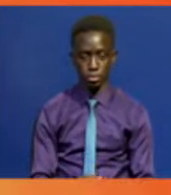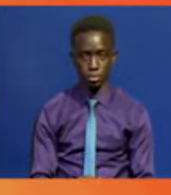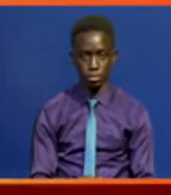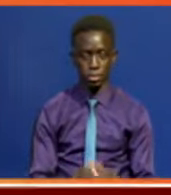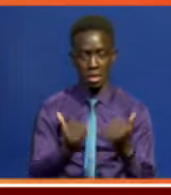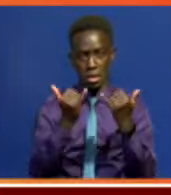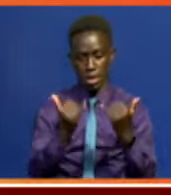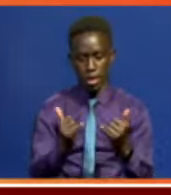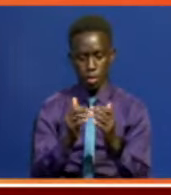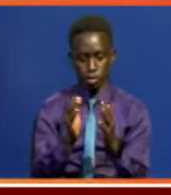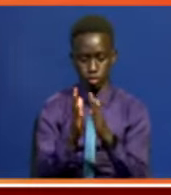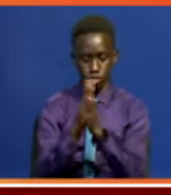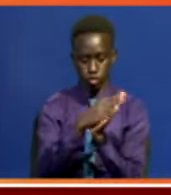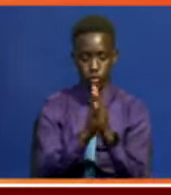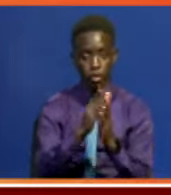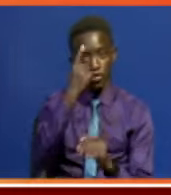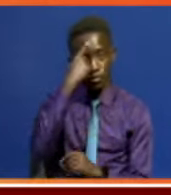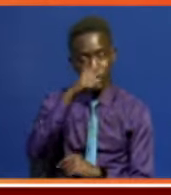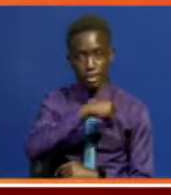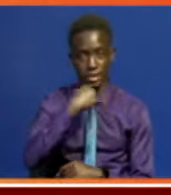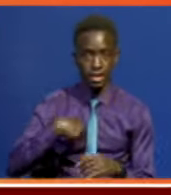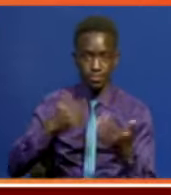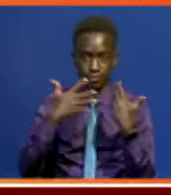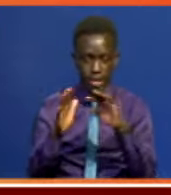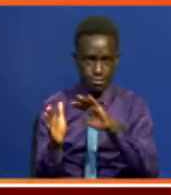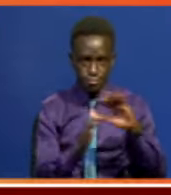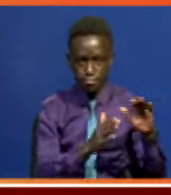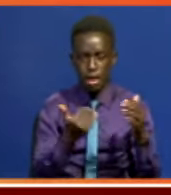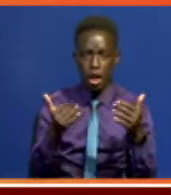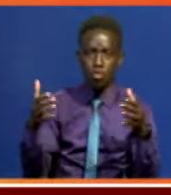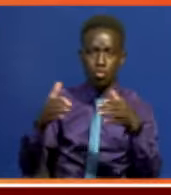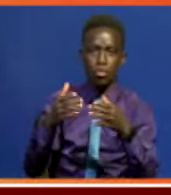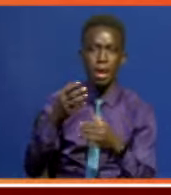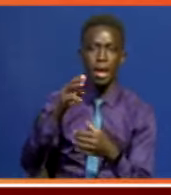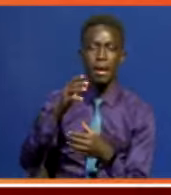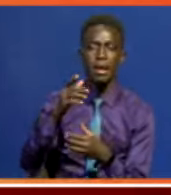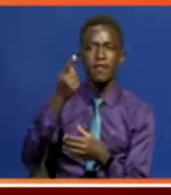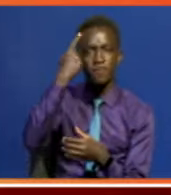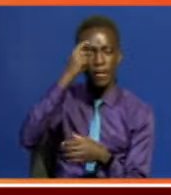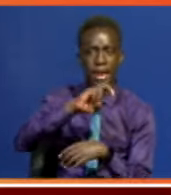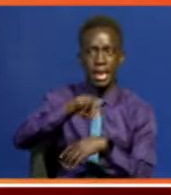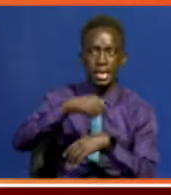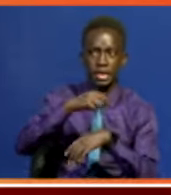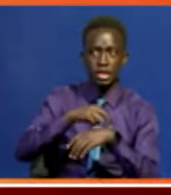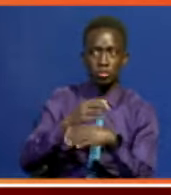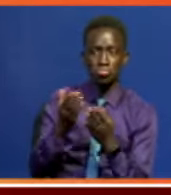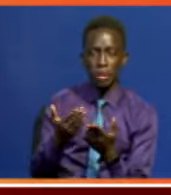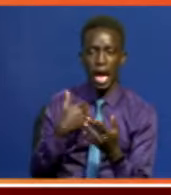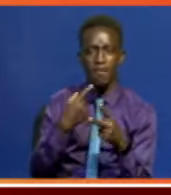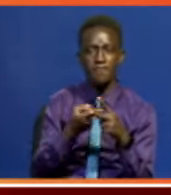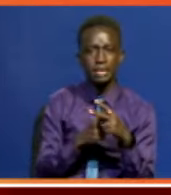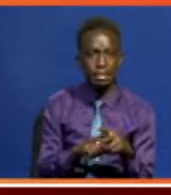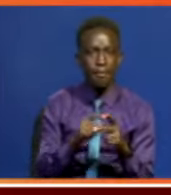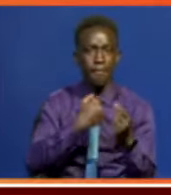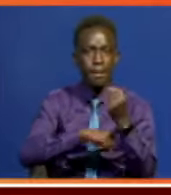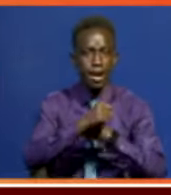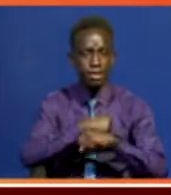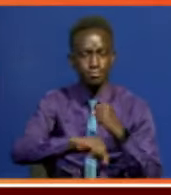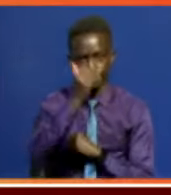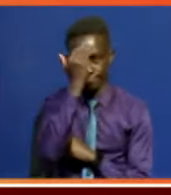Mtazamaji, tukiachana na sherehe za China, kwingineko ni kwamba kamati ya bunge la kitaifa ya idara ya afya imeanza shughuli ya siku tatu